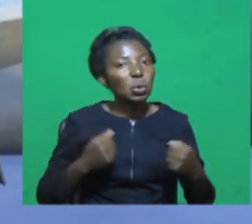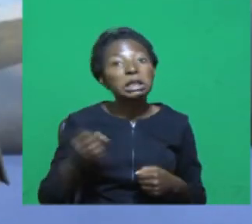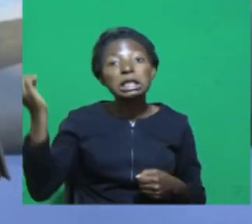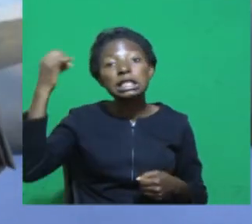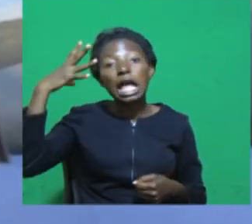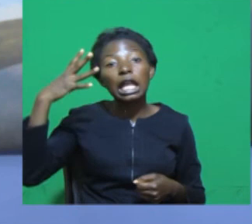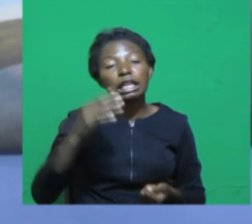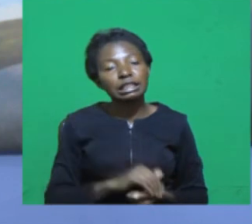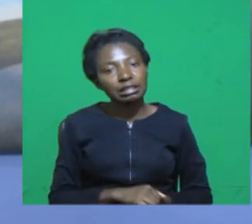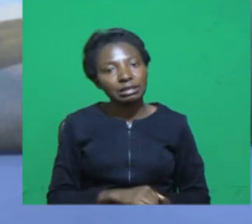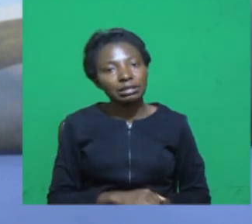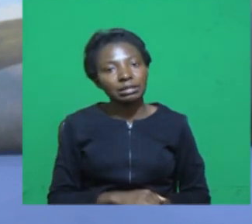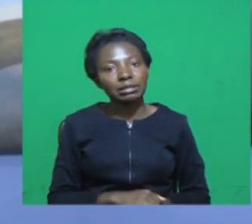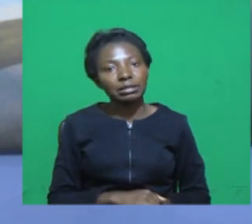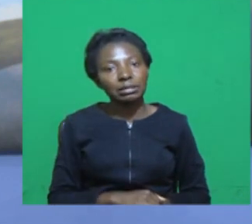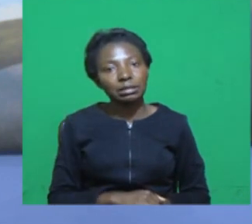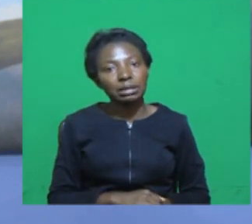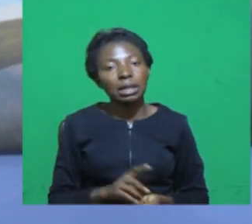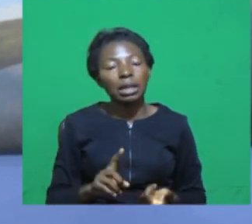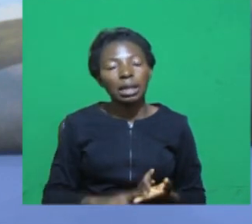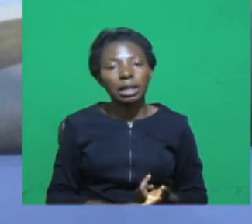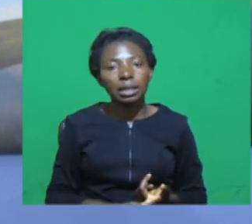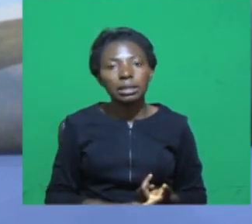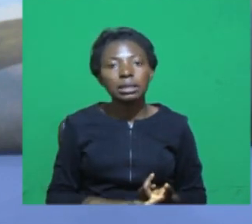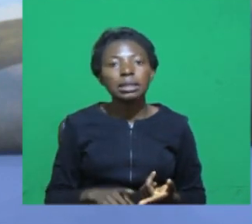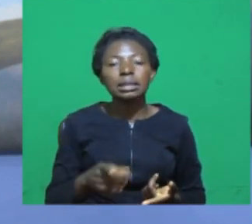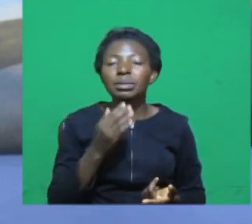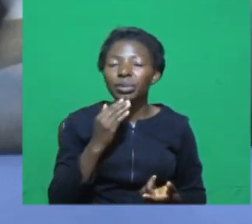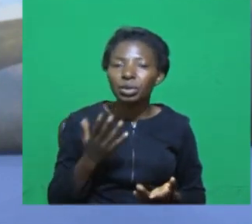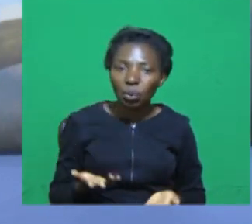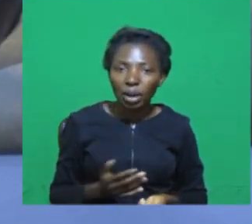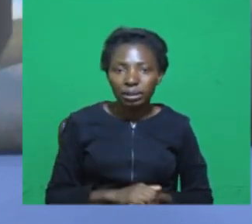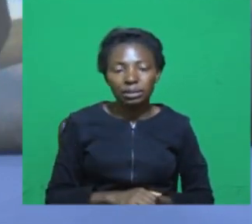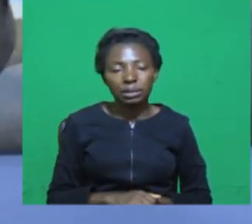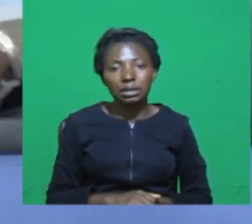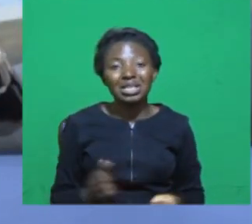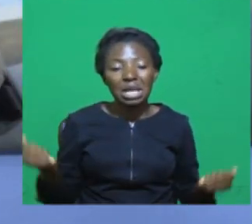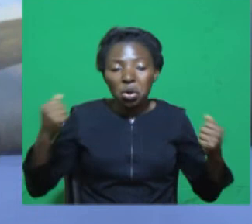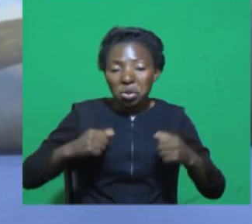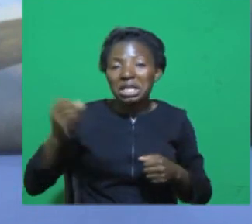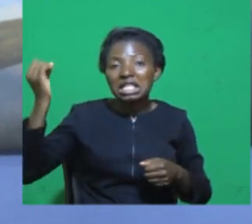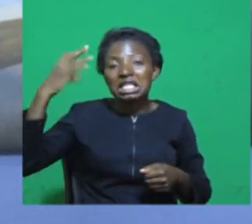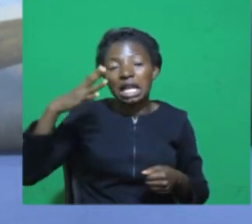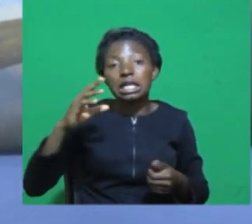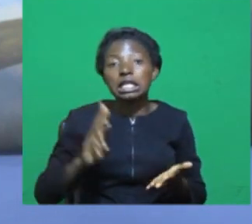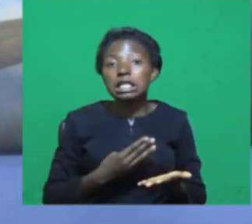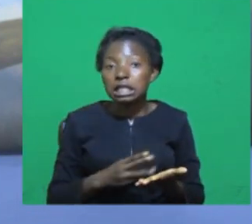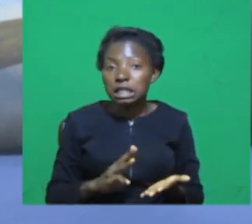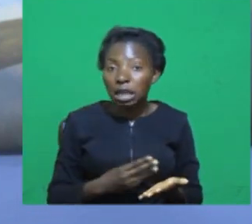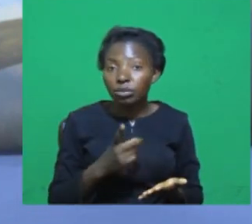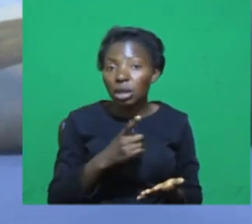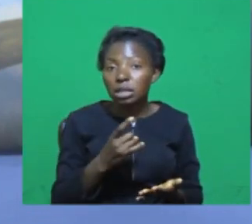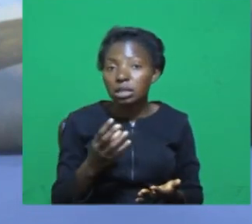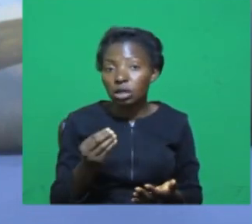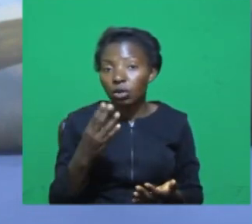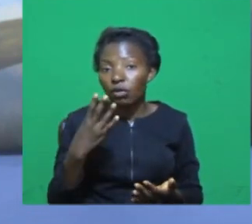anga akapfeka chizuva. Ngationei kuti zvingadaro zviri kurevei kupfeka chiedza chezuva. Mapisarema 104